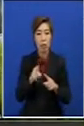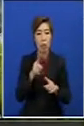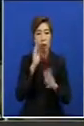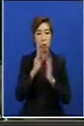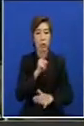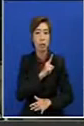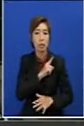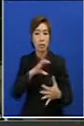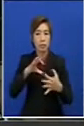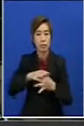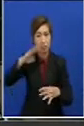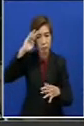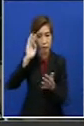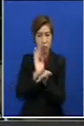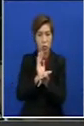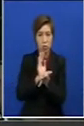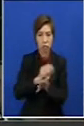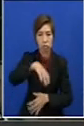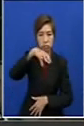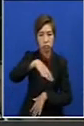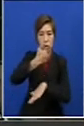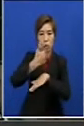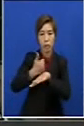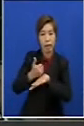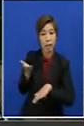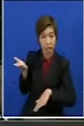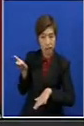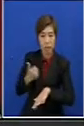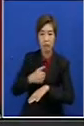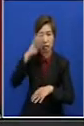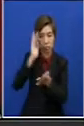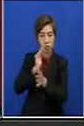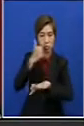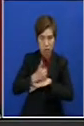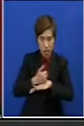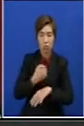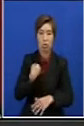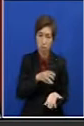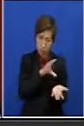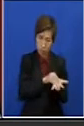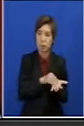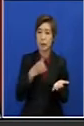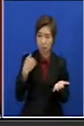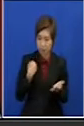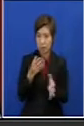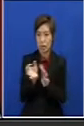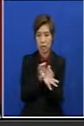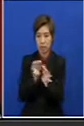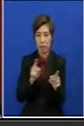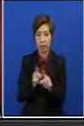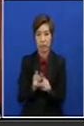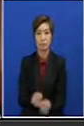อบตัวจริงอย่างพันตำรวจเอกเติมเผ่าสิริภูบาลผู้กำกับการสน.ทุ่งสองห้องก็มีข้อเท็จจริงอีกชุดหนึ่งอธิบายต่อสังค